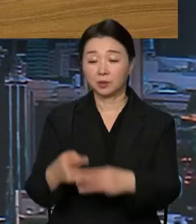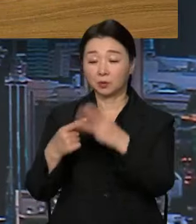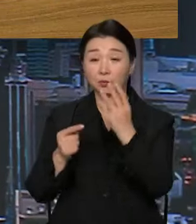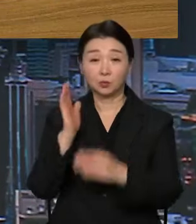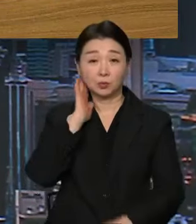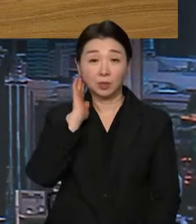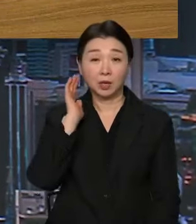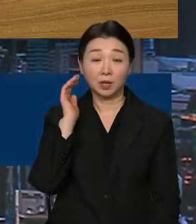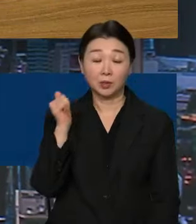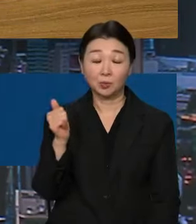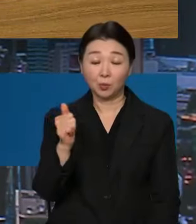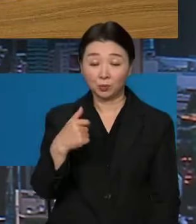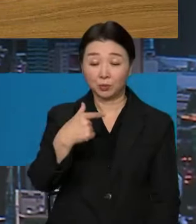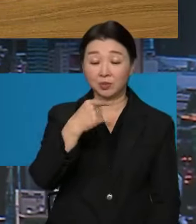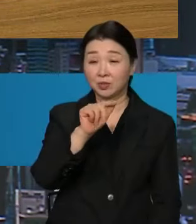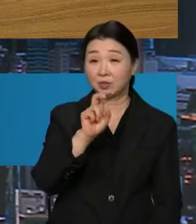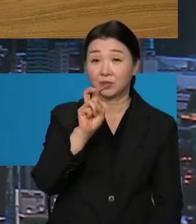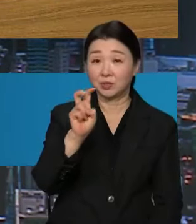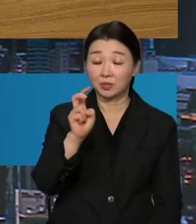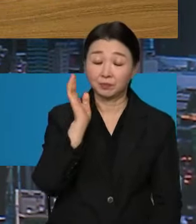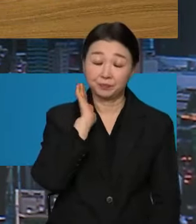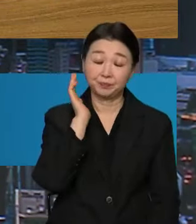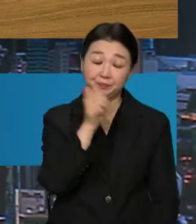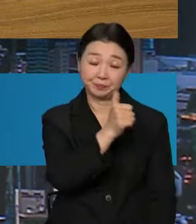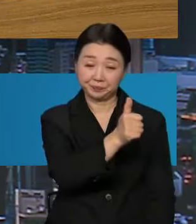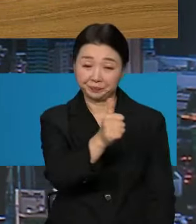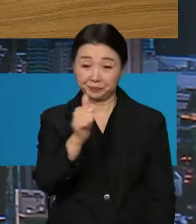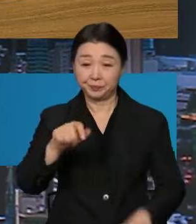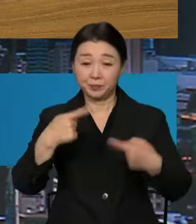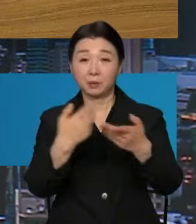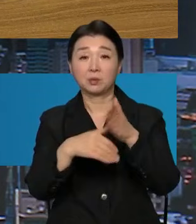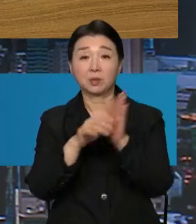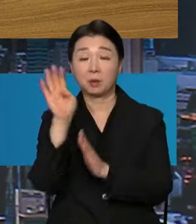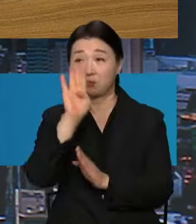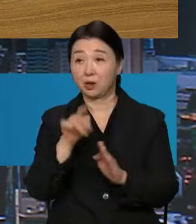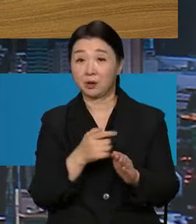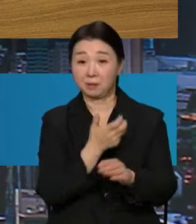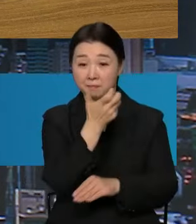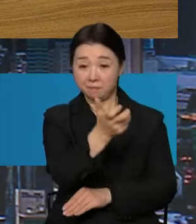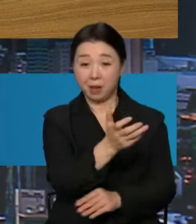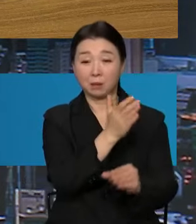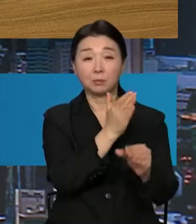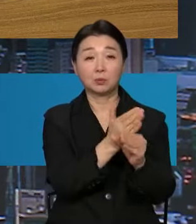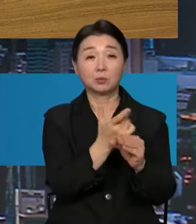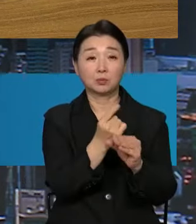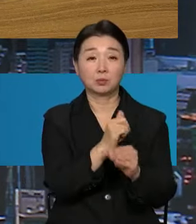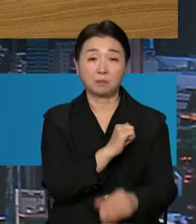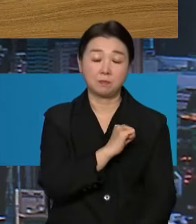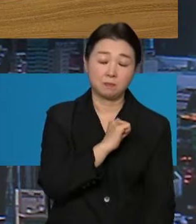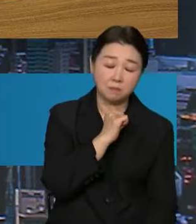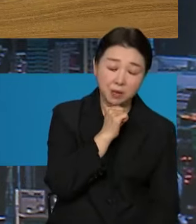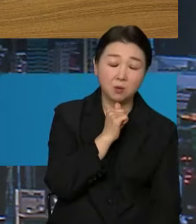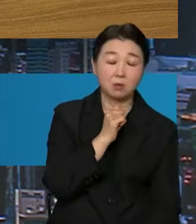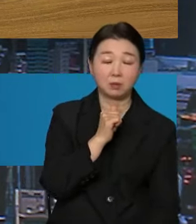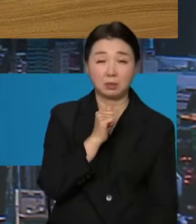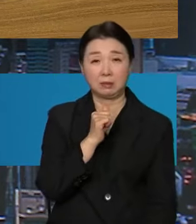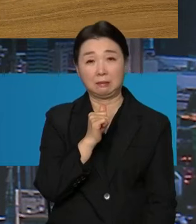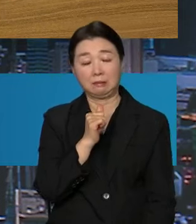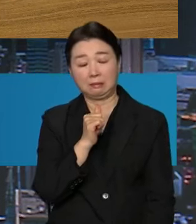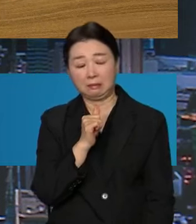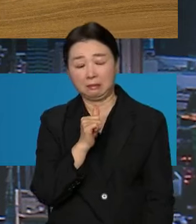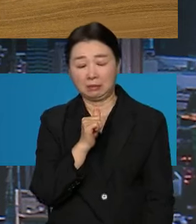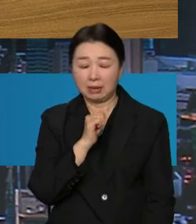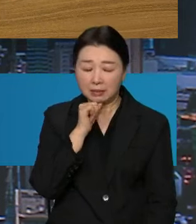윤석열 대통령이 G20 정상회의 참석을 위해 브라질을 방문 중입니다. 빈곤과 기아 퇴치를 주제로